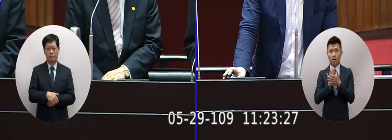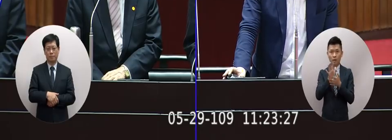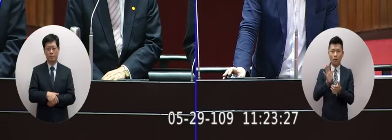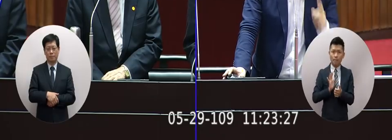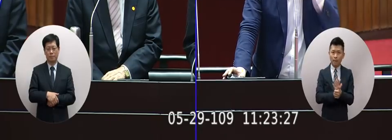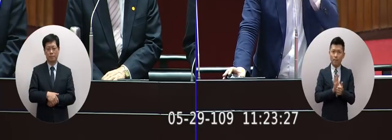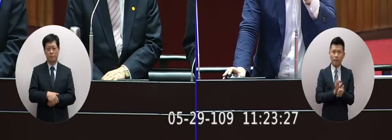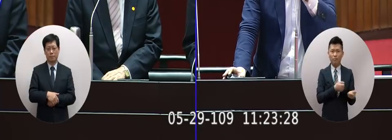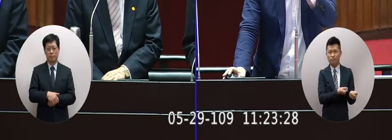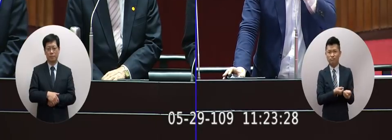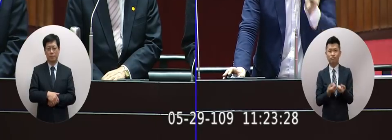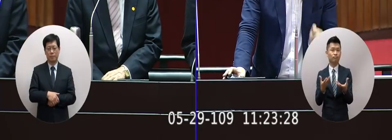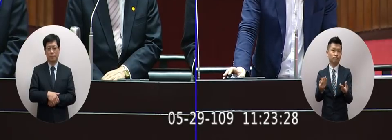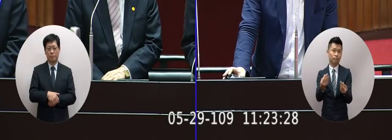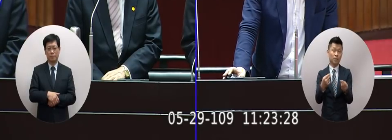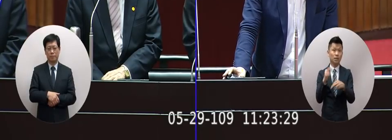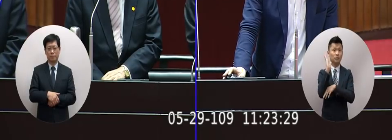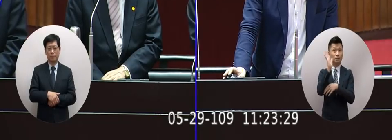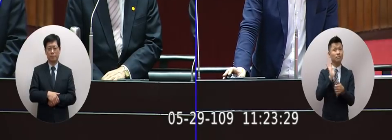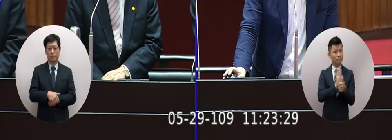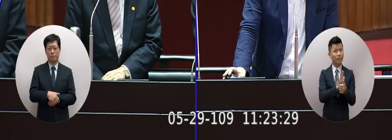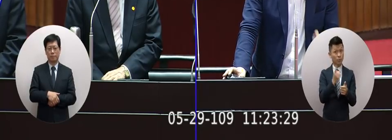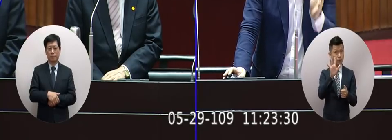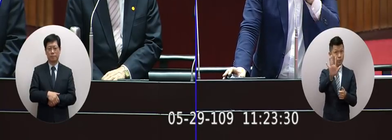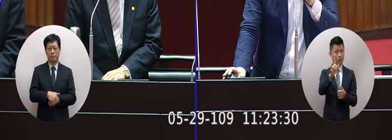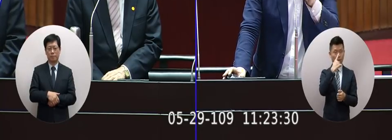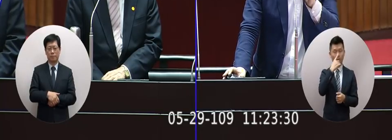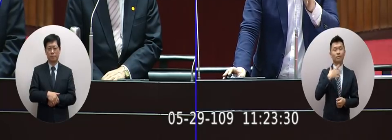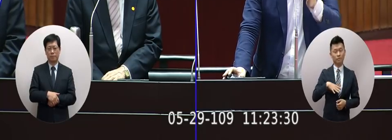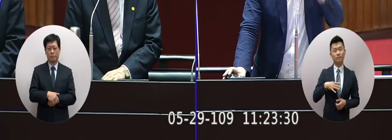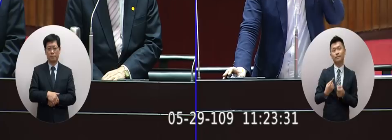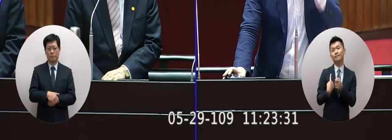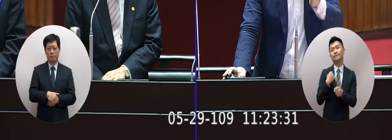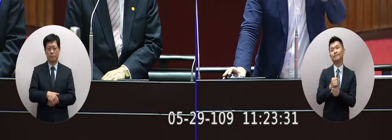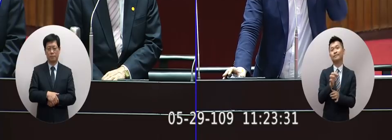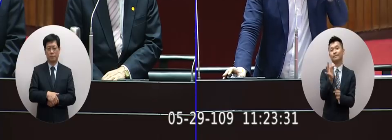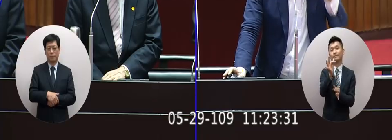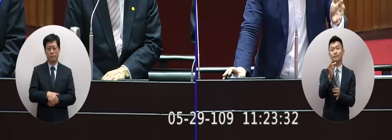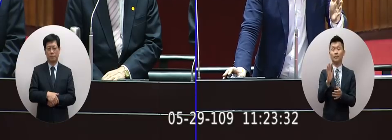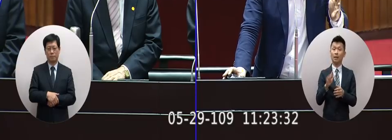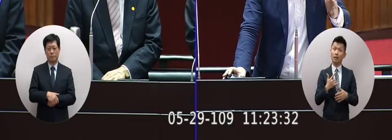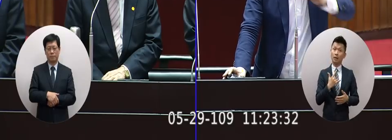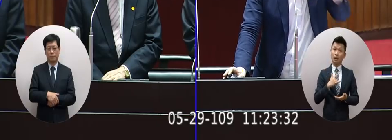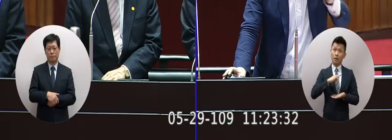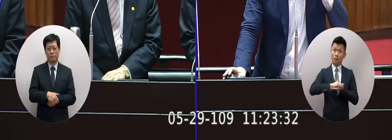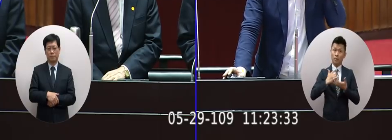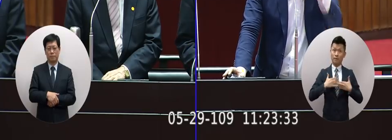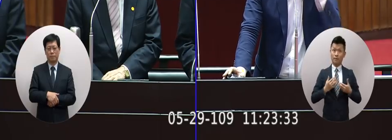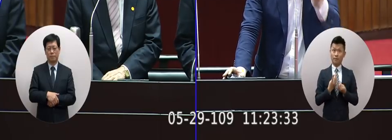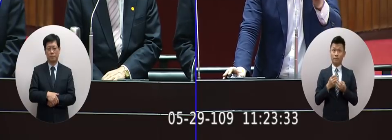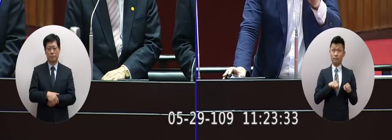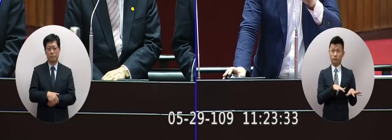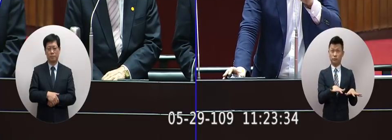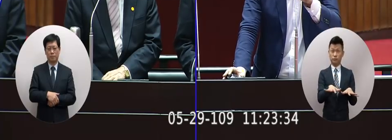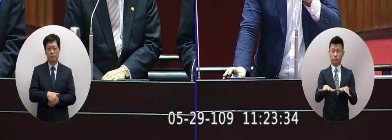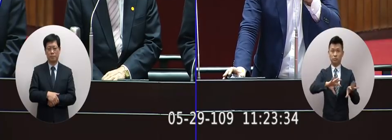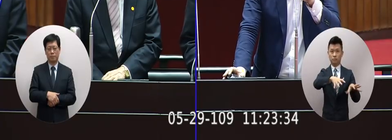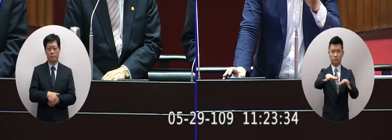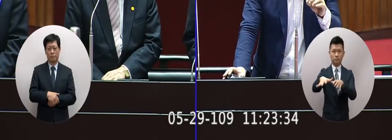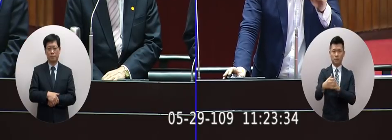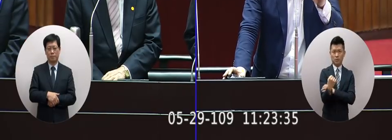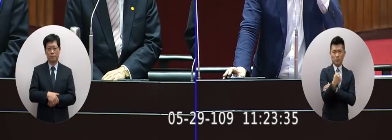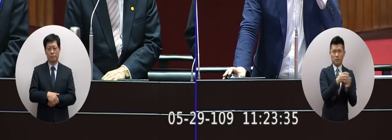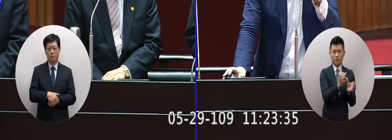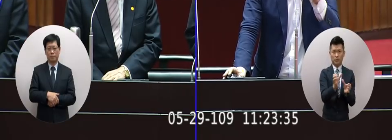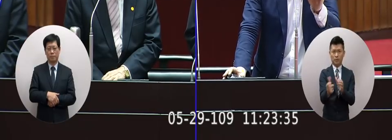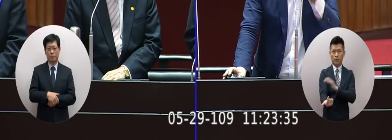让台商回来，咱有伫行政来斗三工，我同意，我知影，即去年就做啊。但武汉肺炎了后，全世界拢咧加速。但我